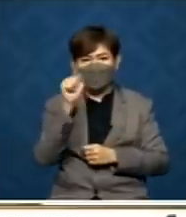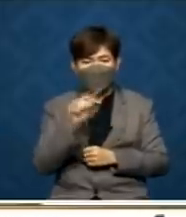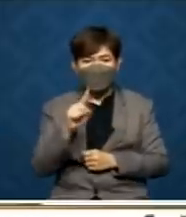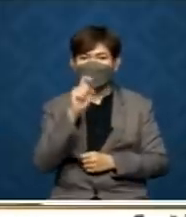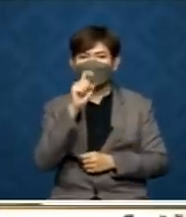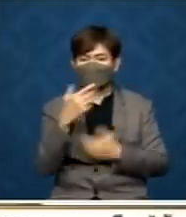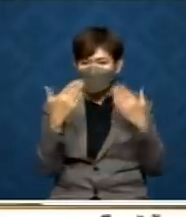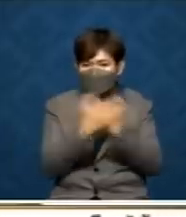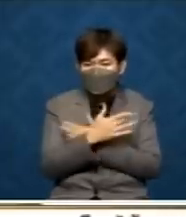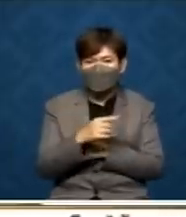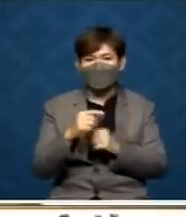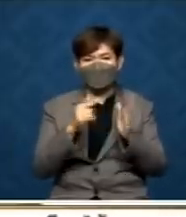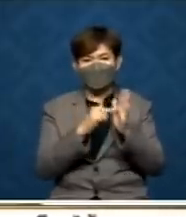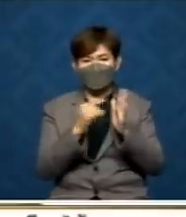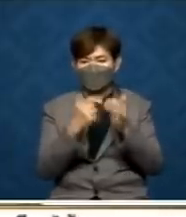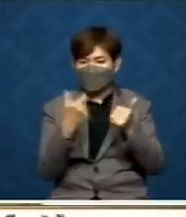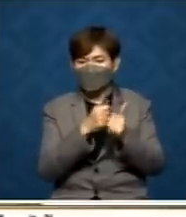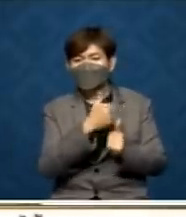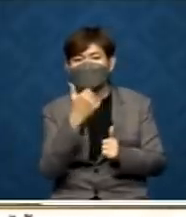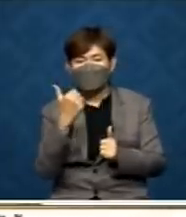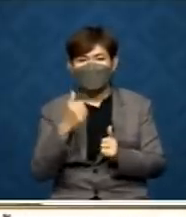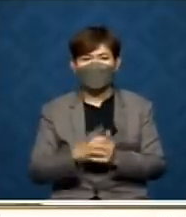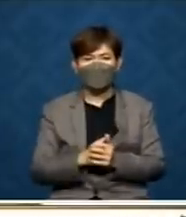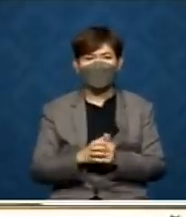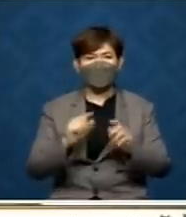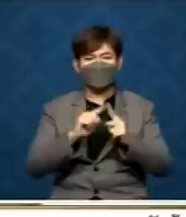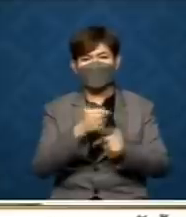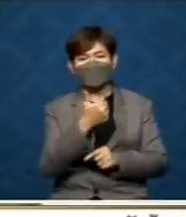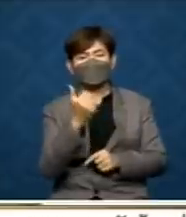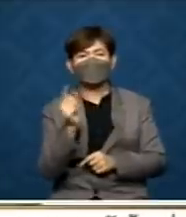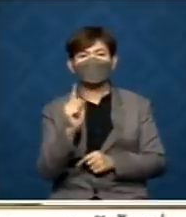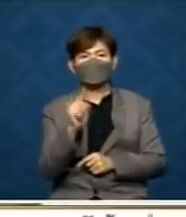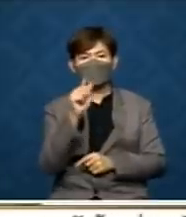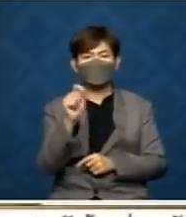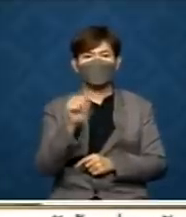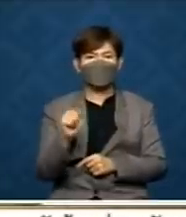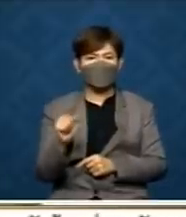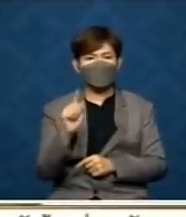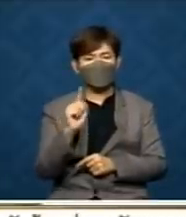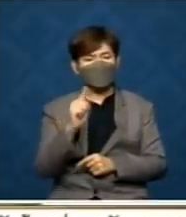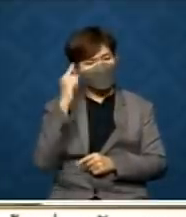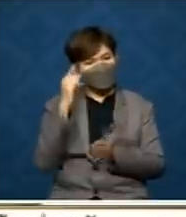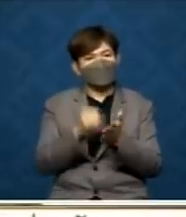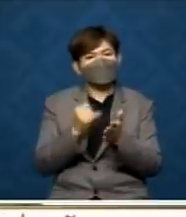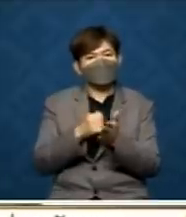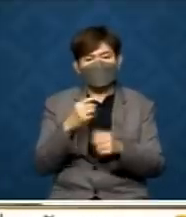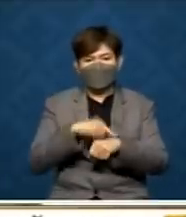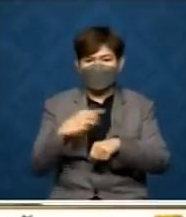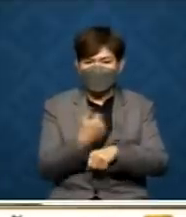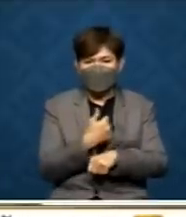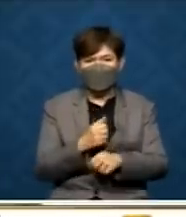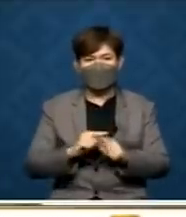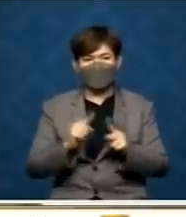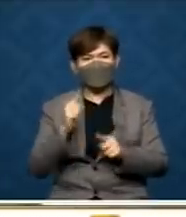ก็ต้องหาอย่างอื่นมาสิและก็ต้องหาอย่างอื่นมาก็ตาไม่ได้ก็เลยมากับยางมันง่ายได้เร็วก็ชนะ Bag